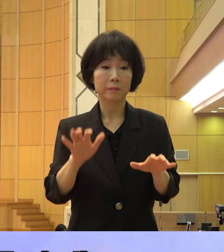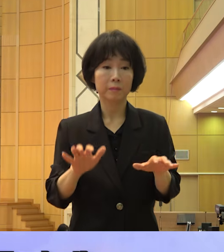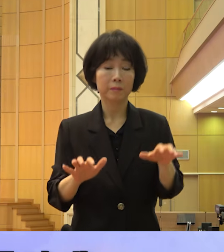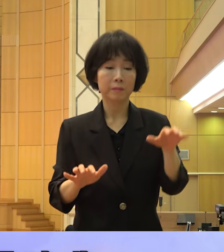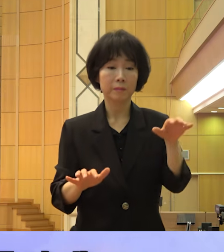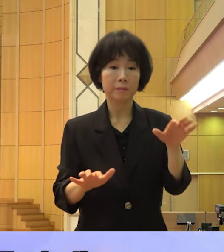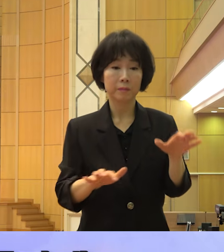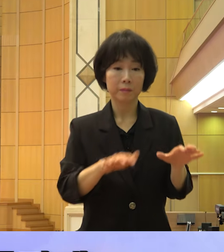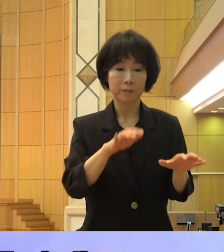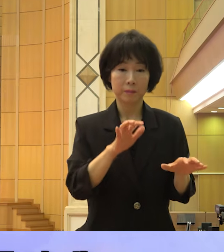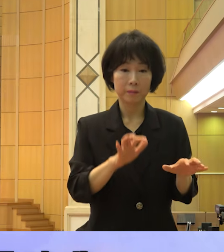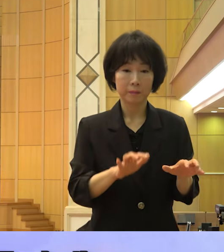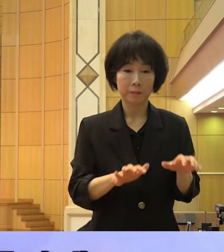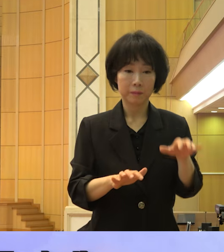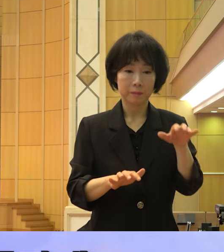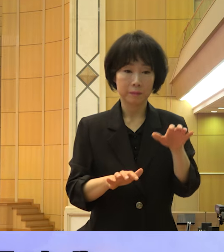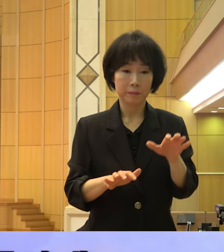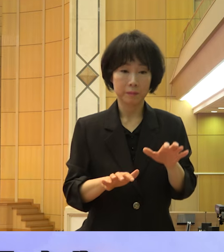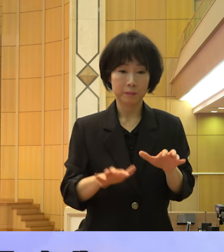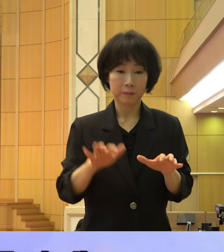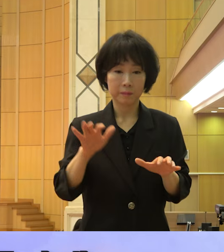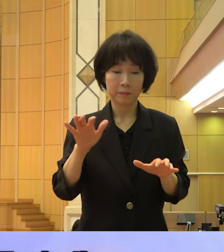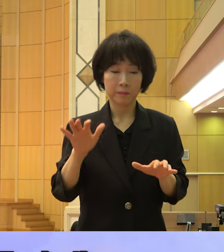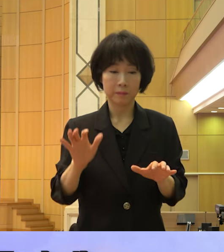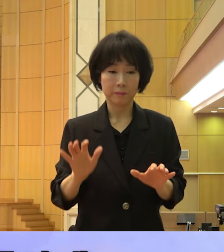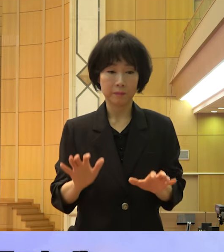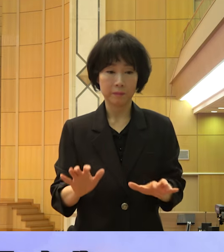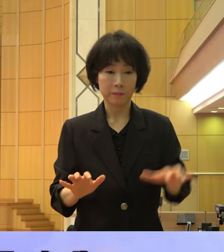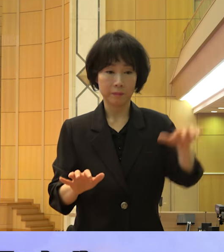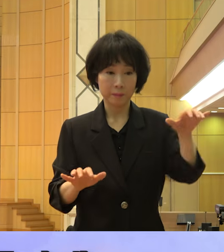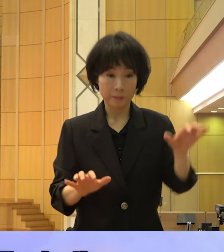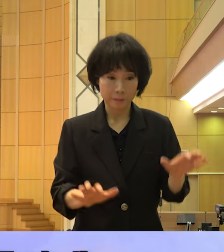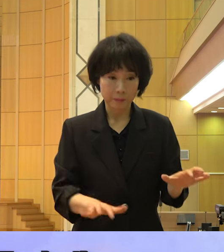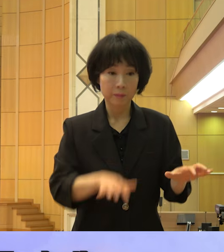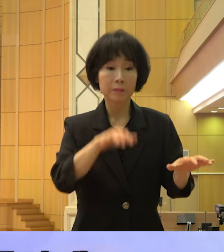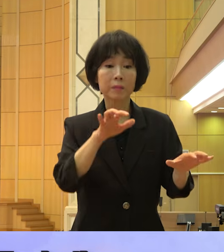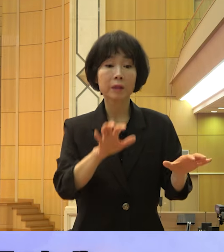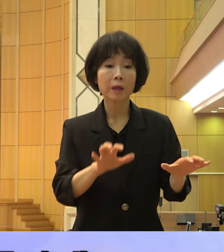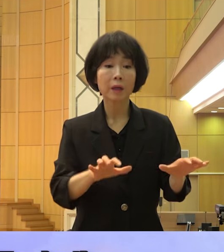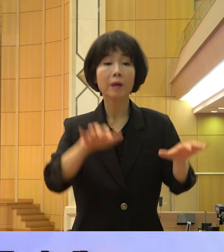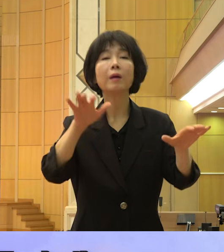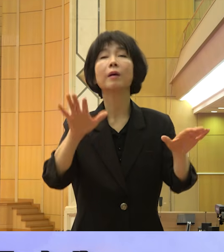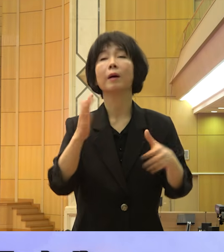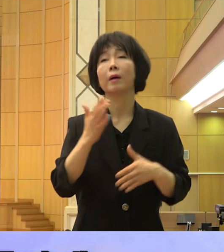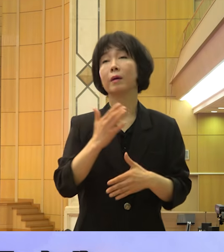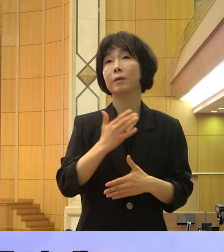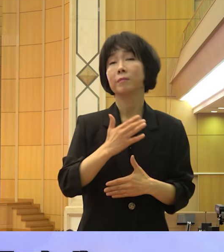내